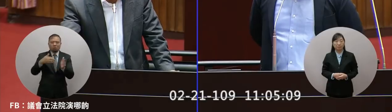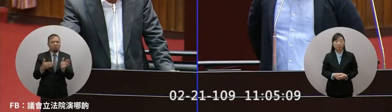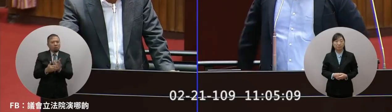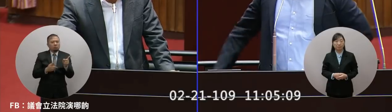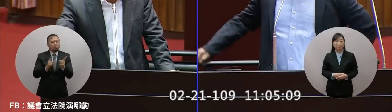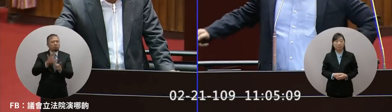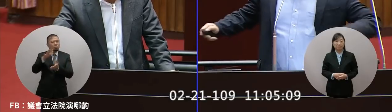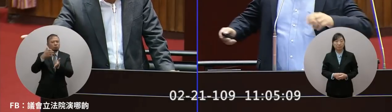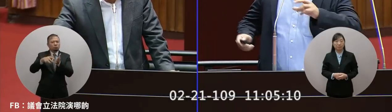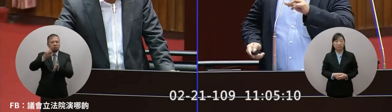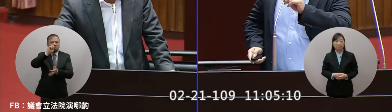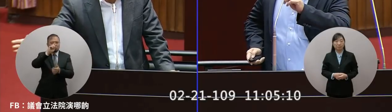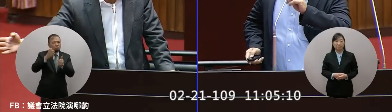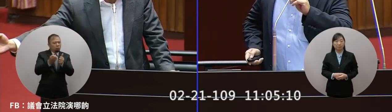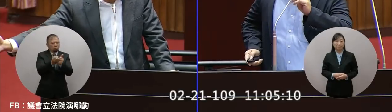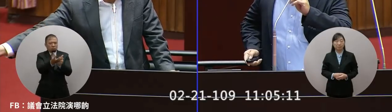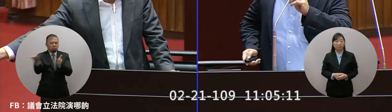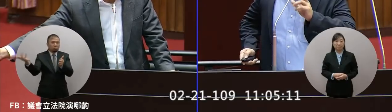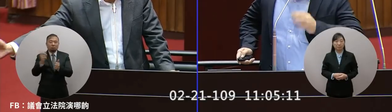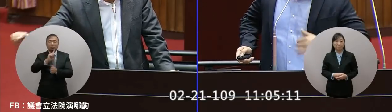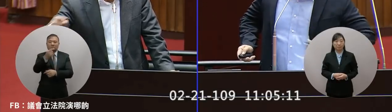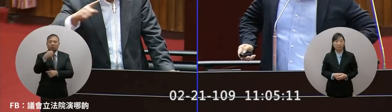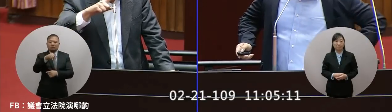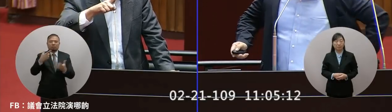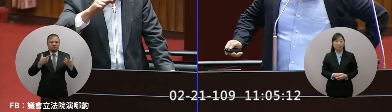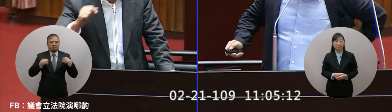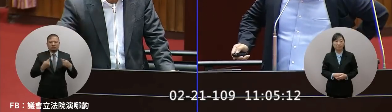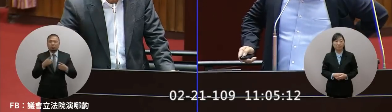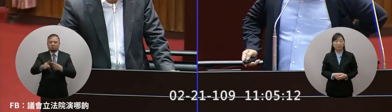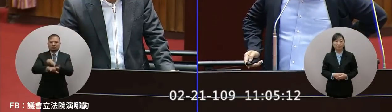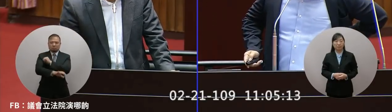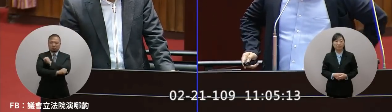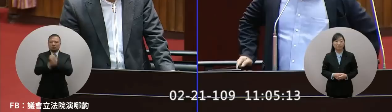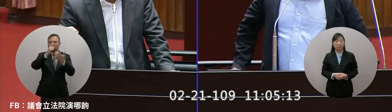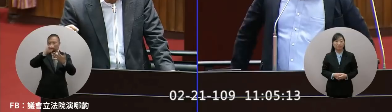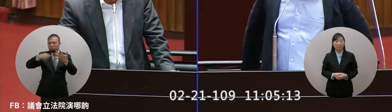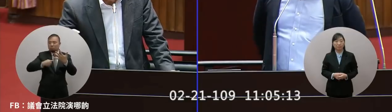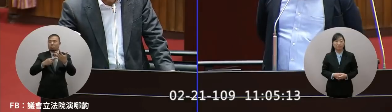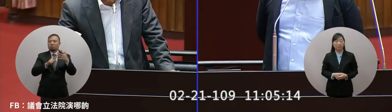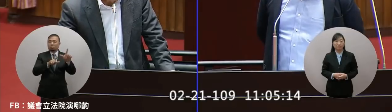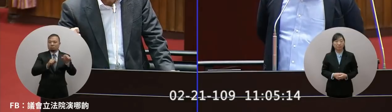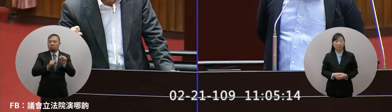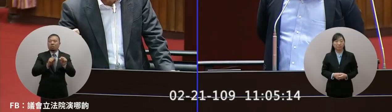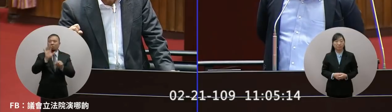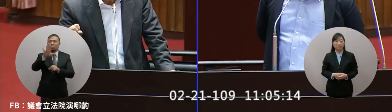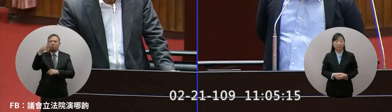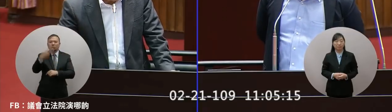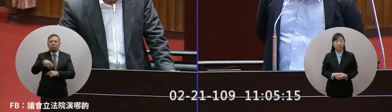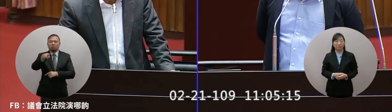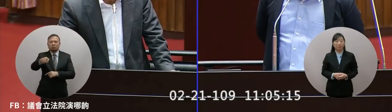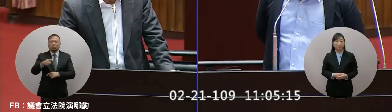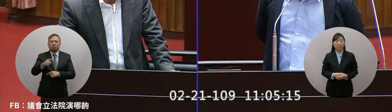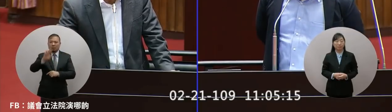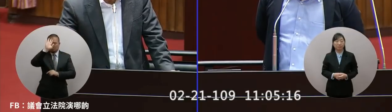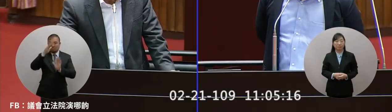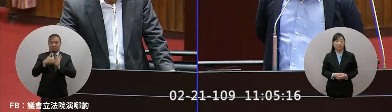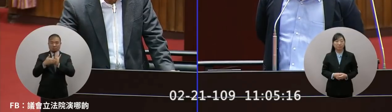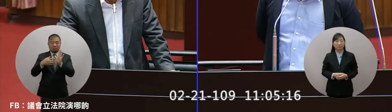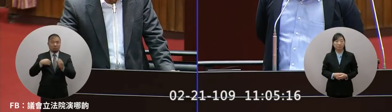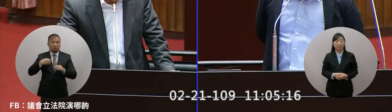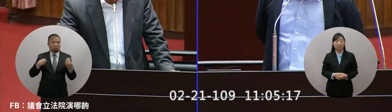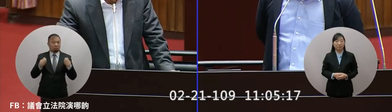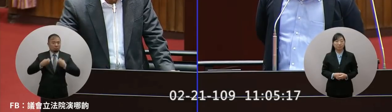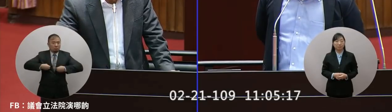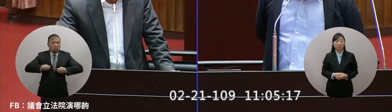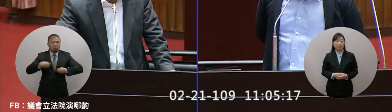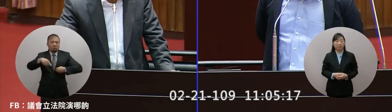好，所以其他程序照正常的程序去处理。那至于穿着我们的隔离物爬爬照，那可能我们在殡仪